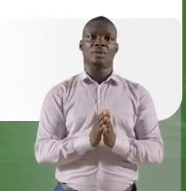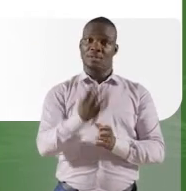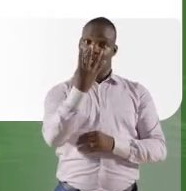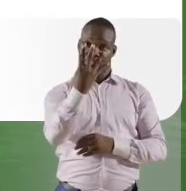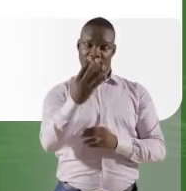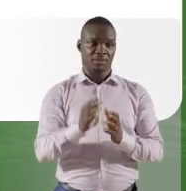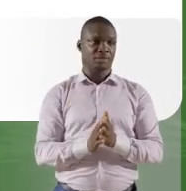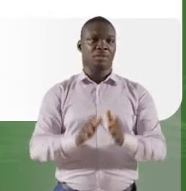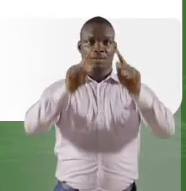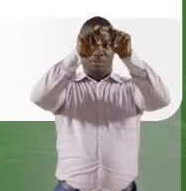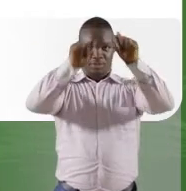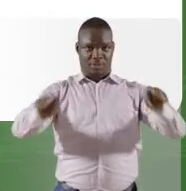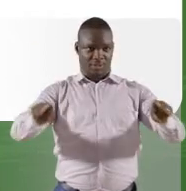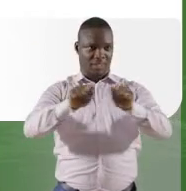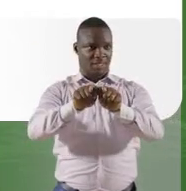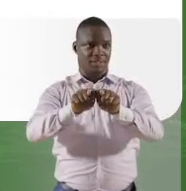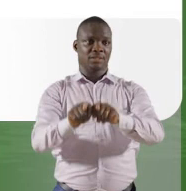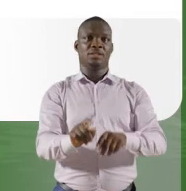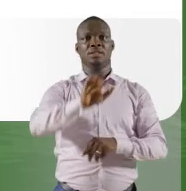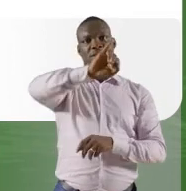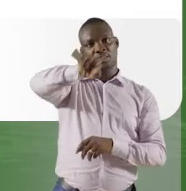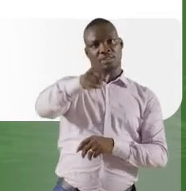4. Le triangle